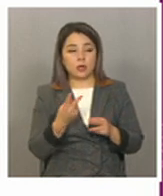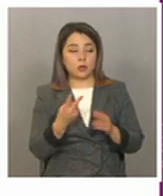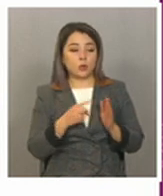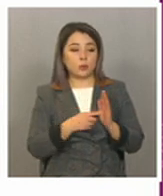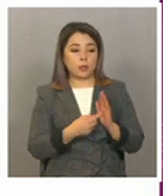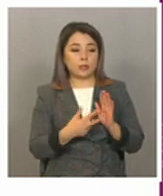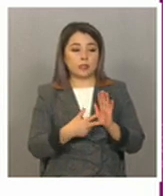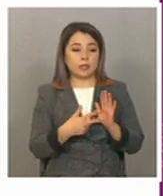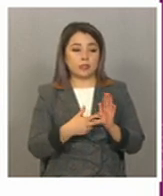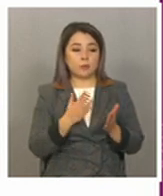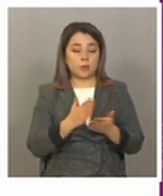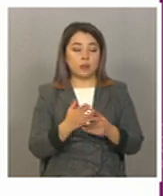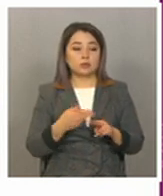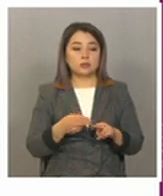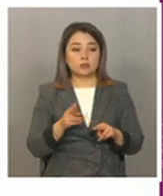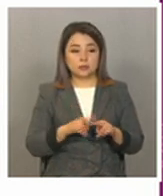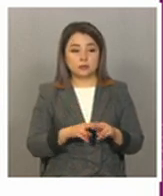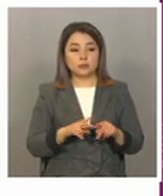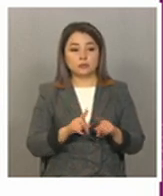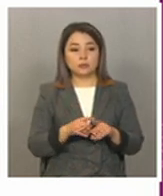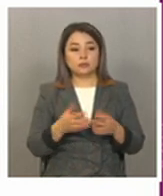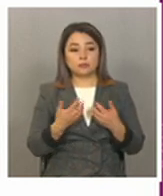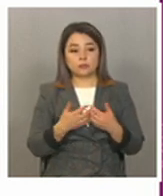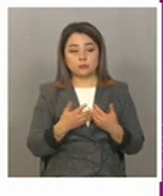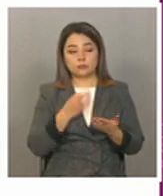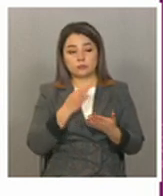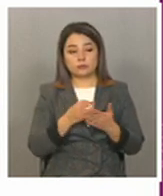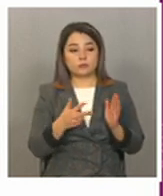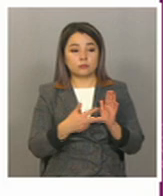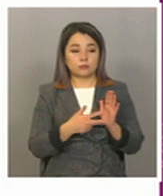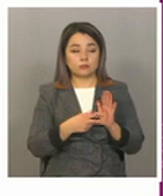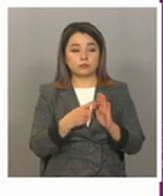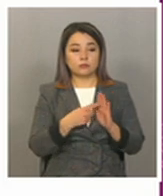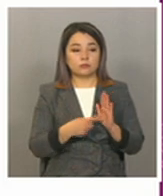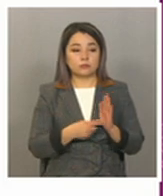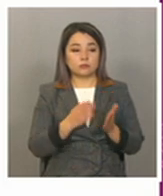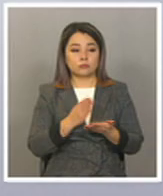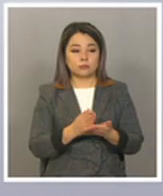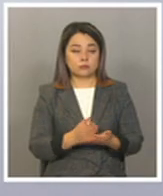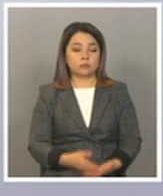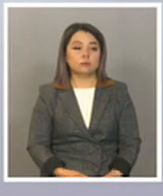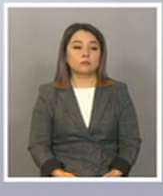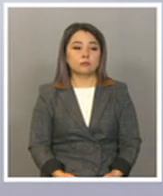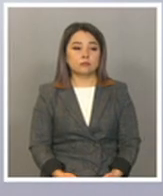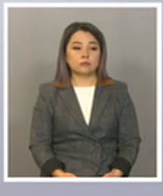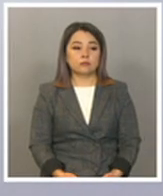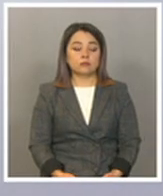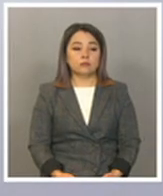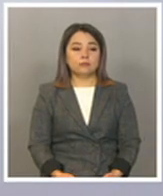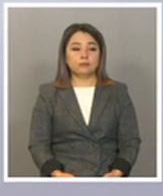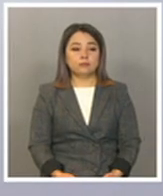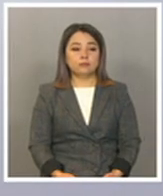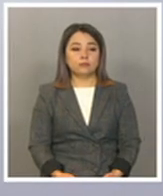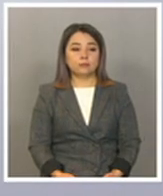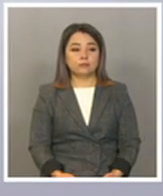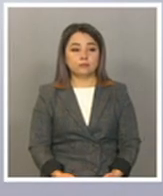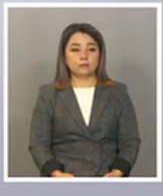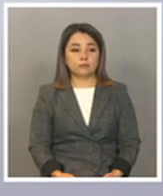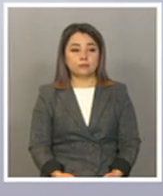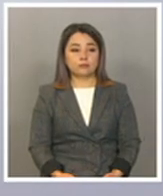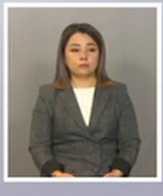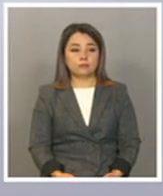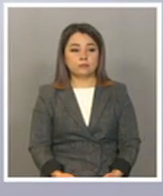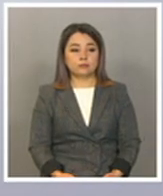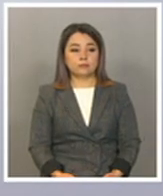болып тұр. Онда бұл өрнек 8-ге бөлінетіні айқын. Ал оқушылар, мына түрдегі тапсырманы